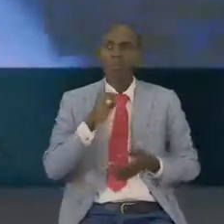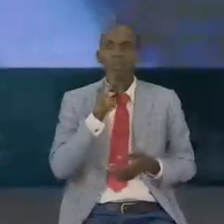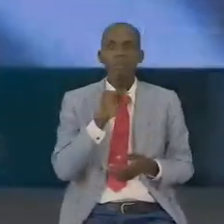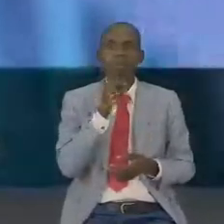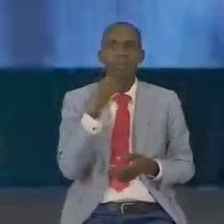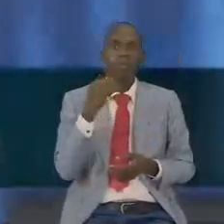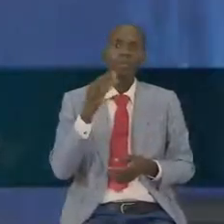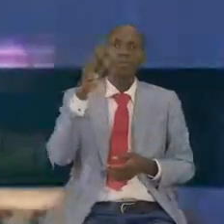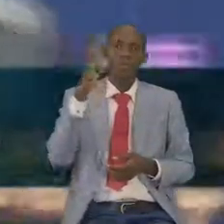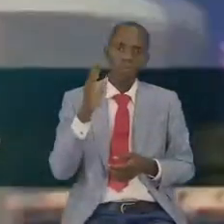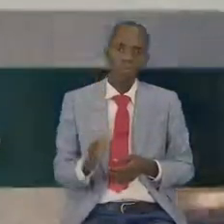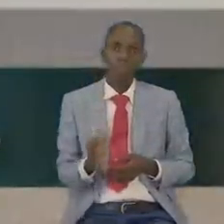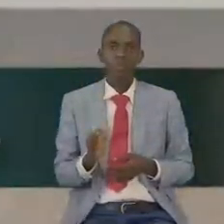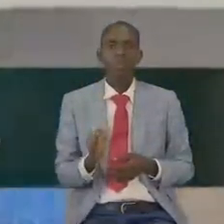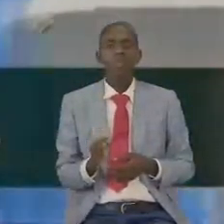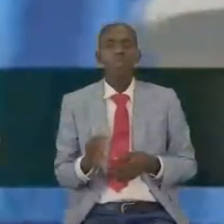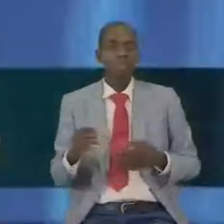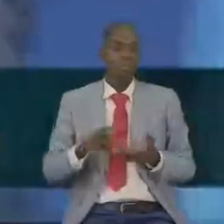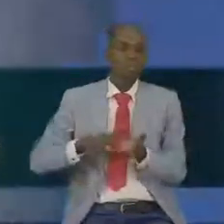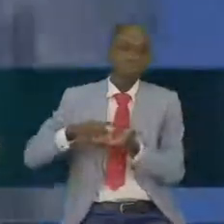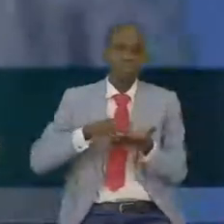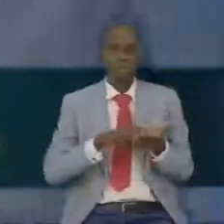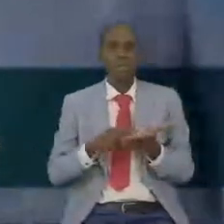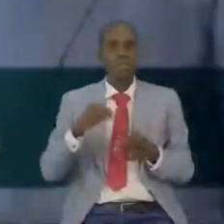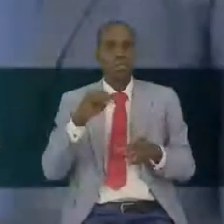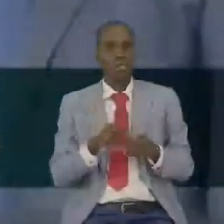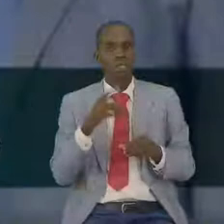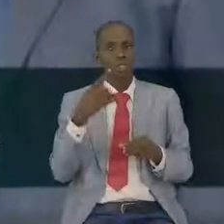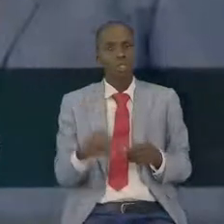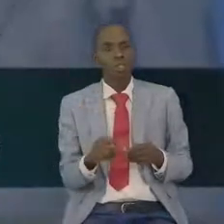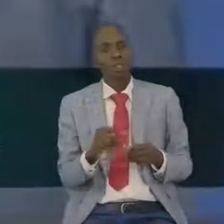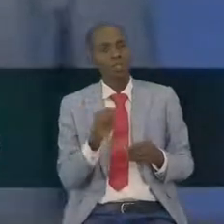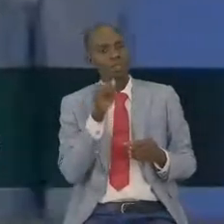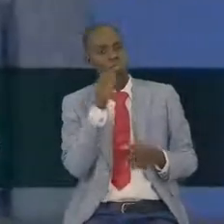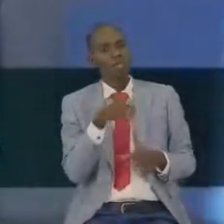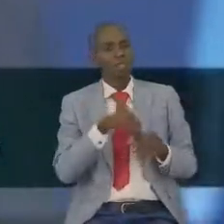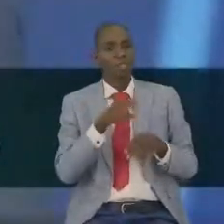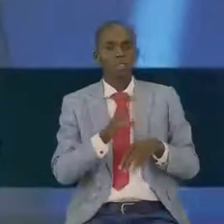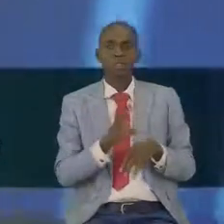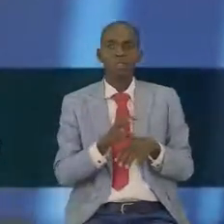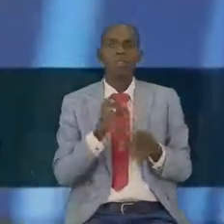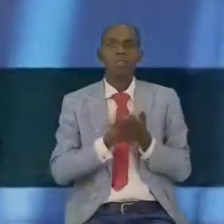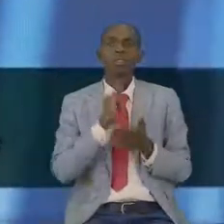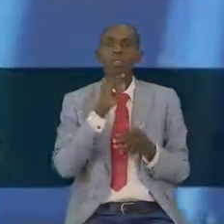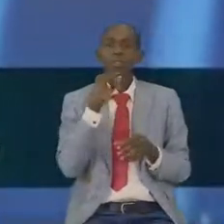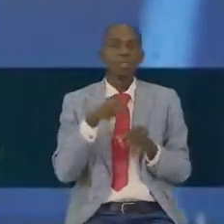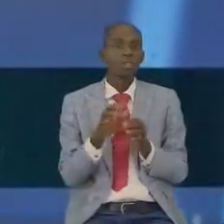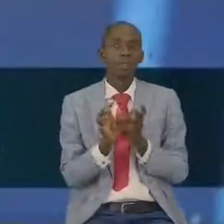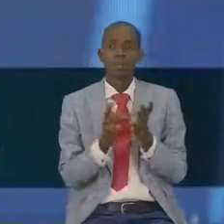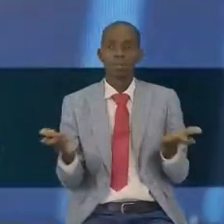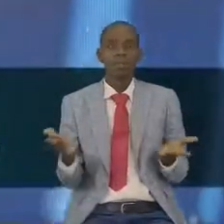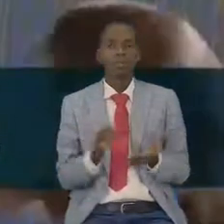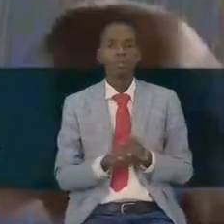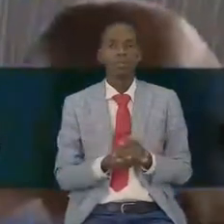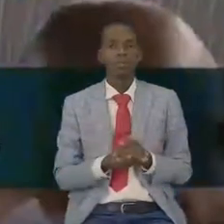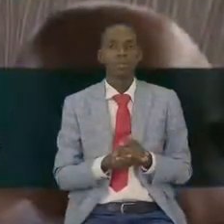le pasteur qui jette ses fesses devant une autre femme dans l'église. Ça, ce n'est pas la